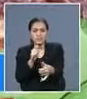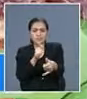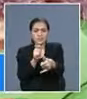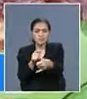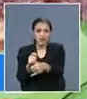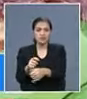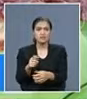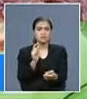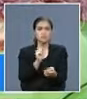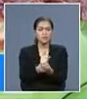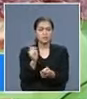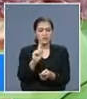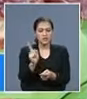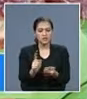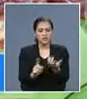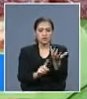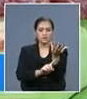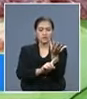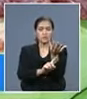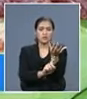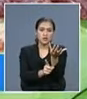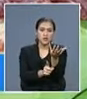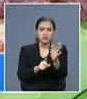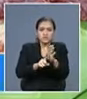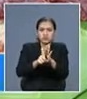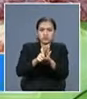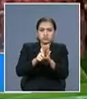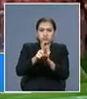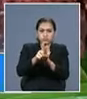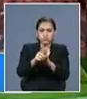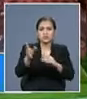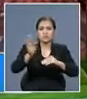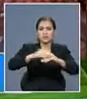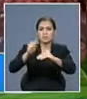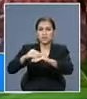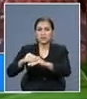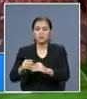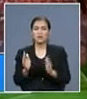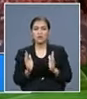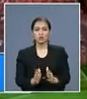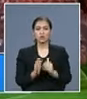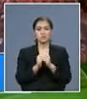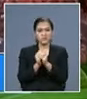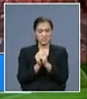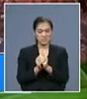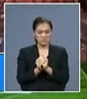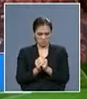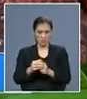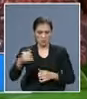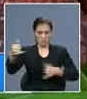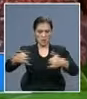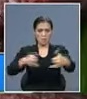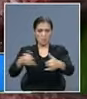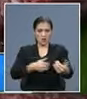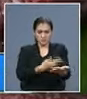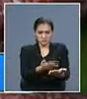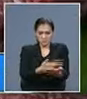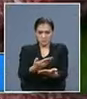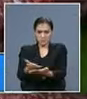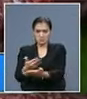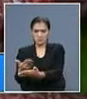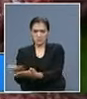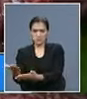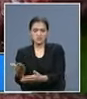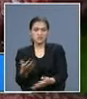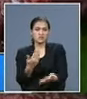กิโลกรัมละ 20บาทในทุกประเภทสาเหตุหนึ่งก็ก็คือพ่อค้าจากจีนนะครับเข้ามากว้านซื้อเนื้อวัวควายเกรด Aของไทยใน